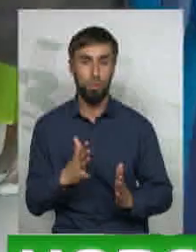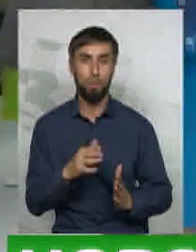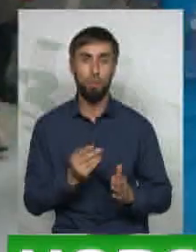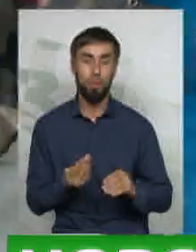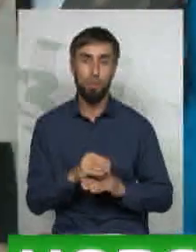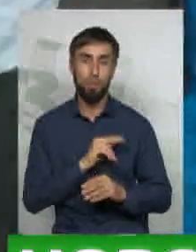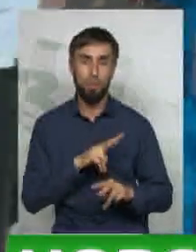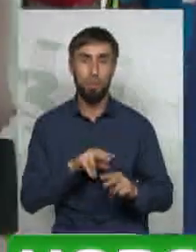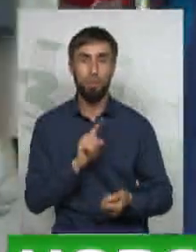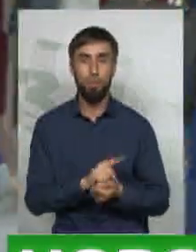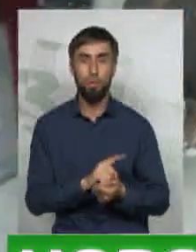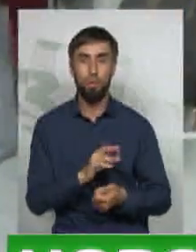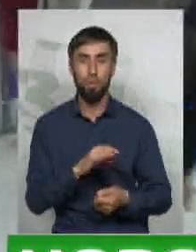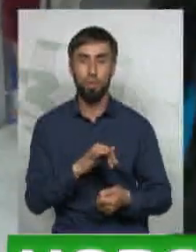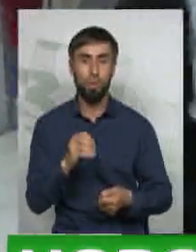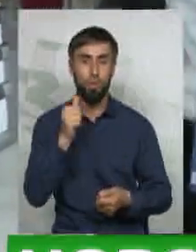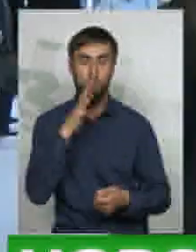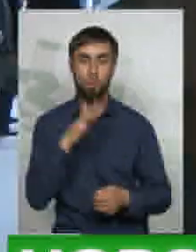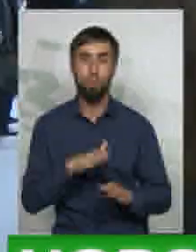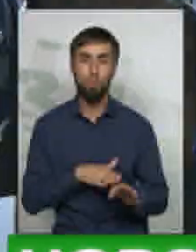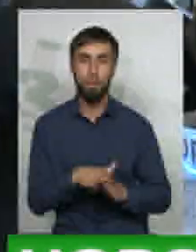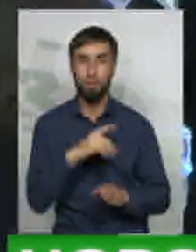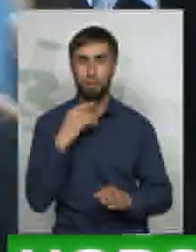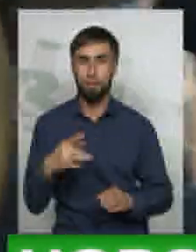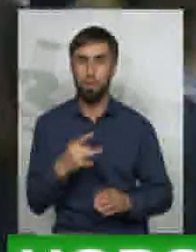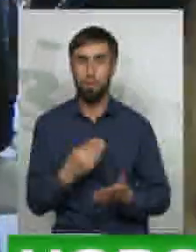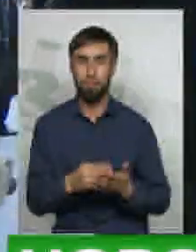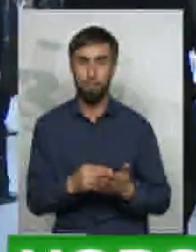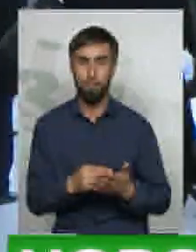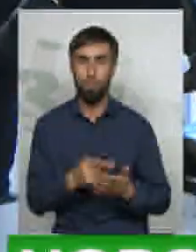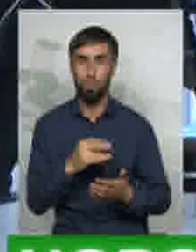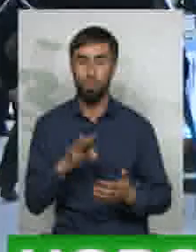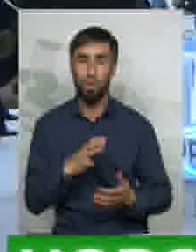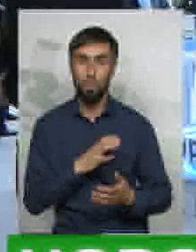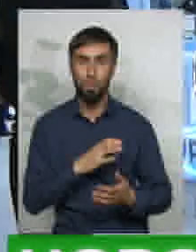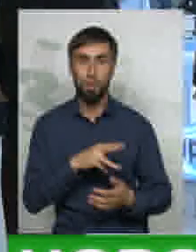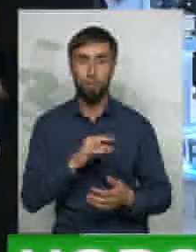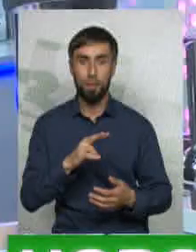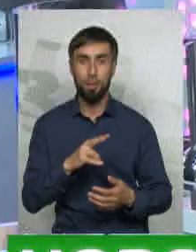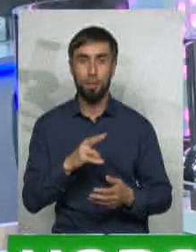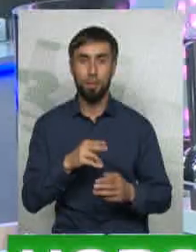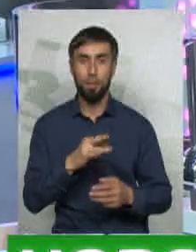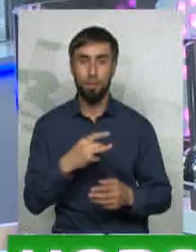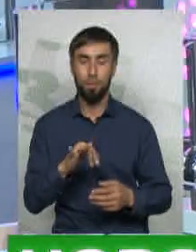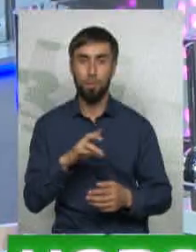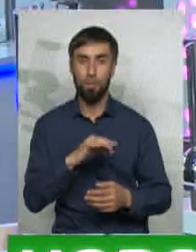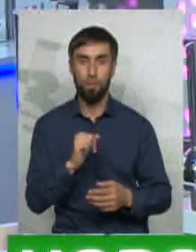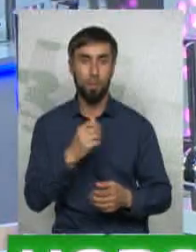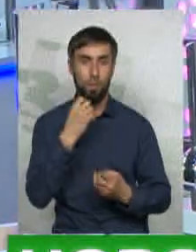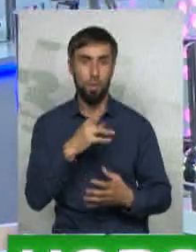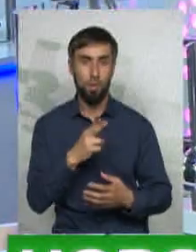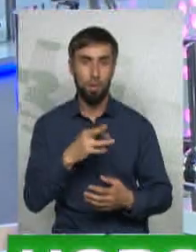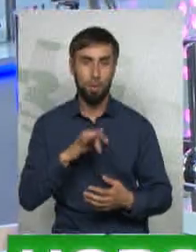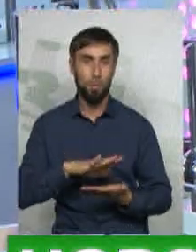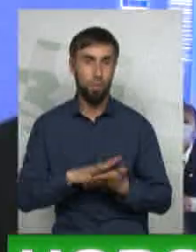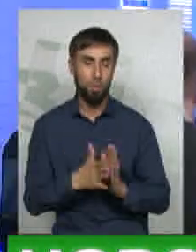рабочие места и налоговые отчисления, которые пополнят республиканский бюджет. Помимо богатой минерально-сырьевой базы, хороших климатических